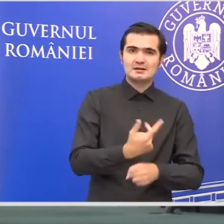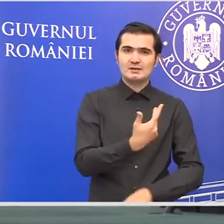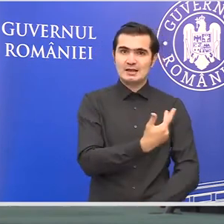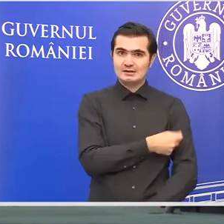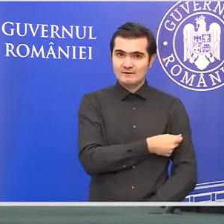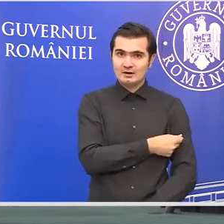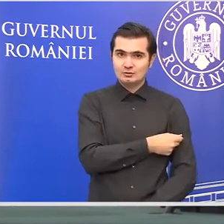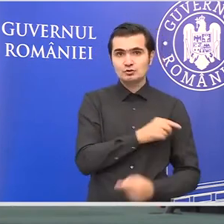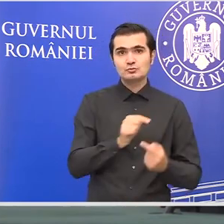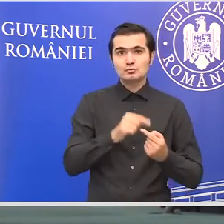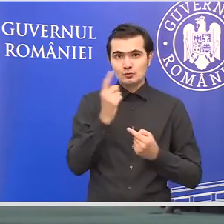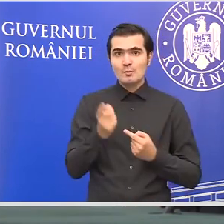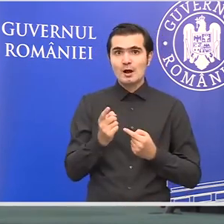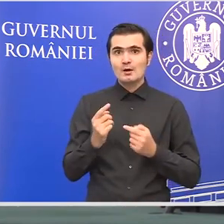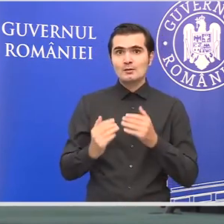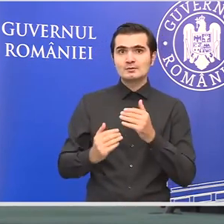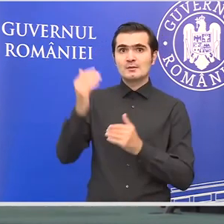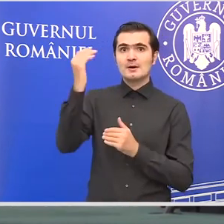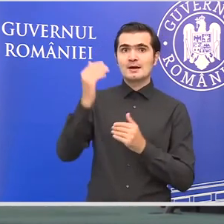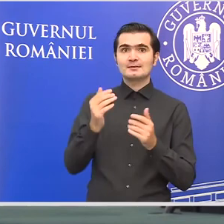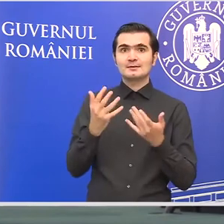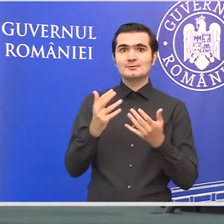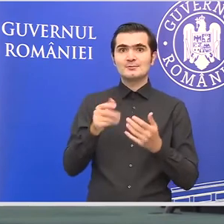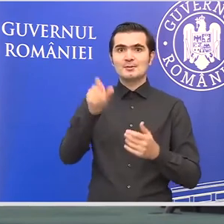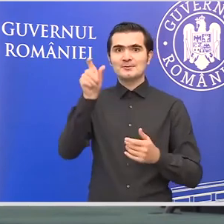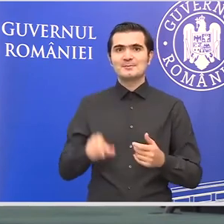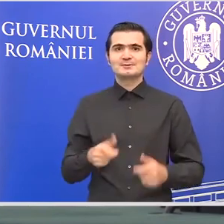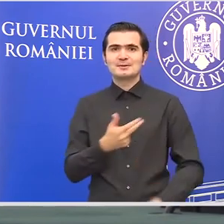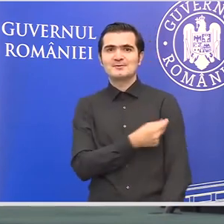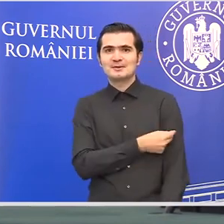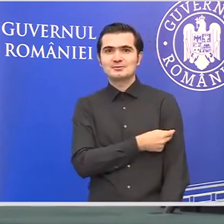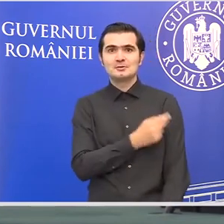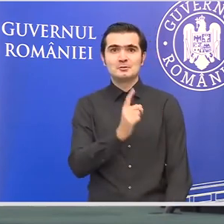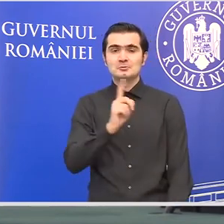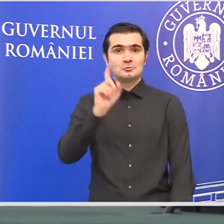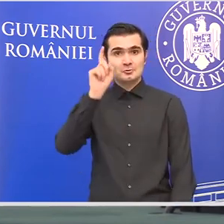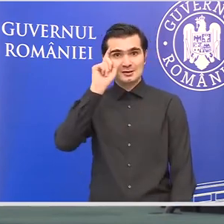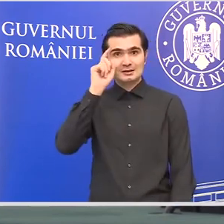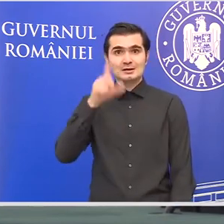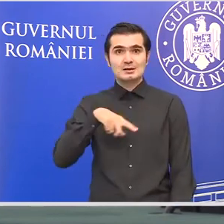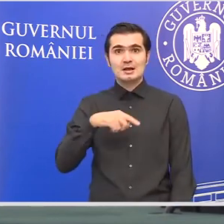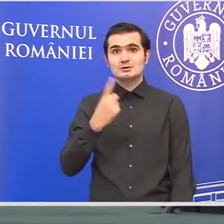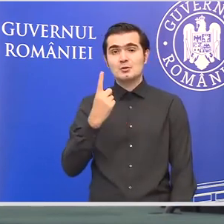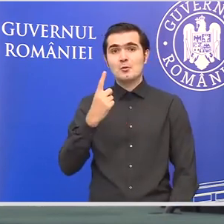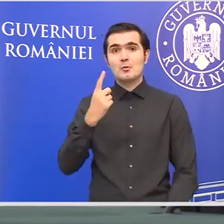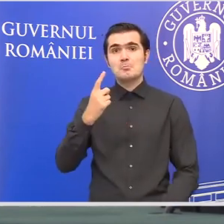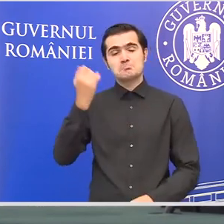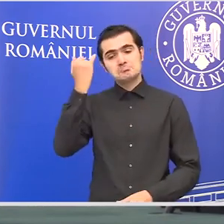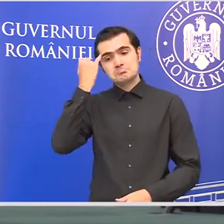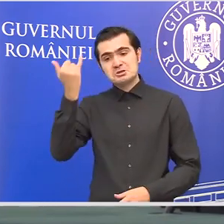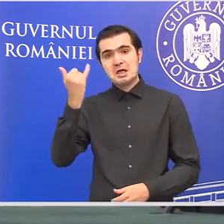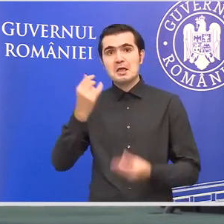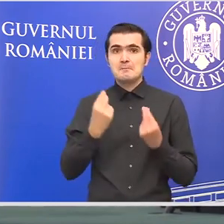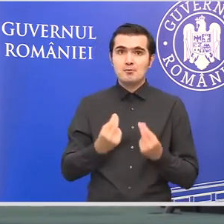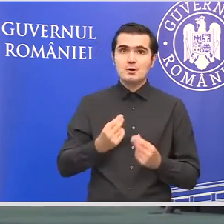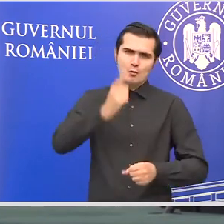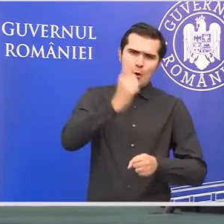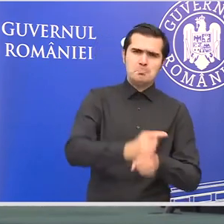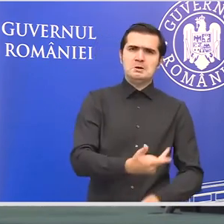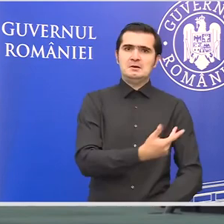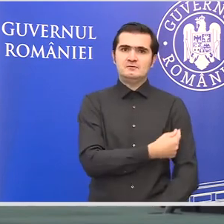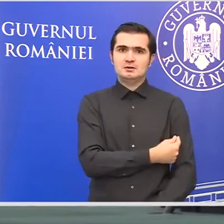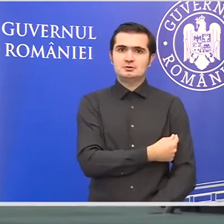va mări numărul de persoane vaccinate? Nu credeți că aceasta este o soluție bună? Nu credeți că